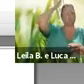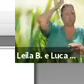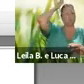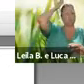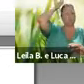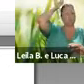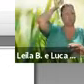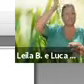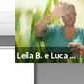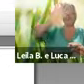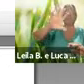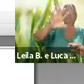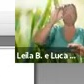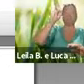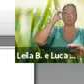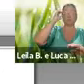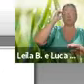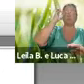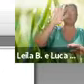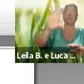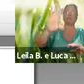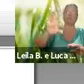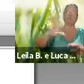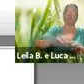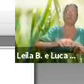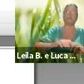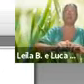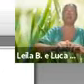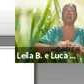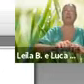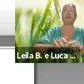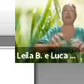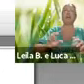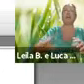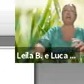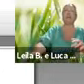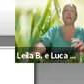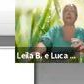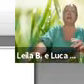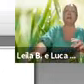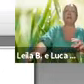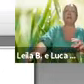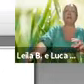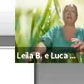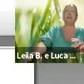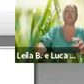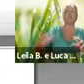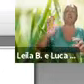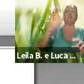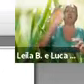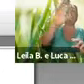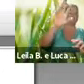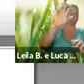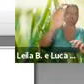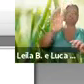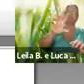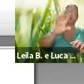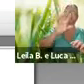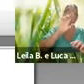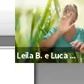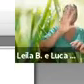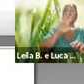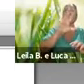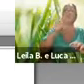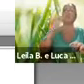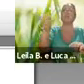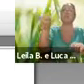per guarire qualcuno, questa rappresentazione qua specifica, no? E chiaramente per